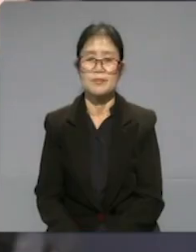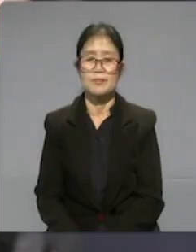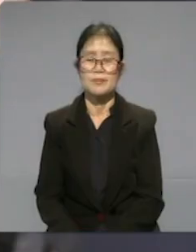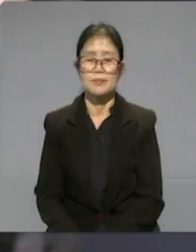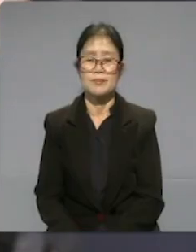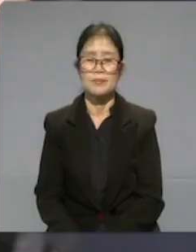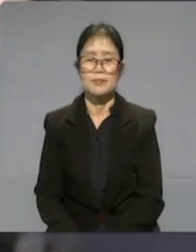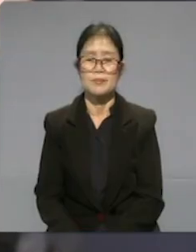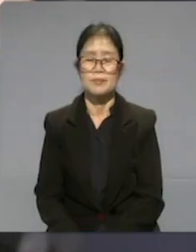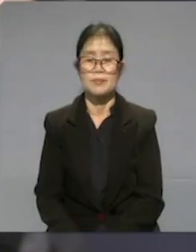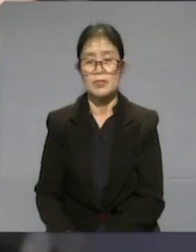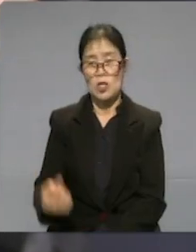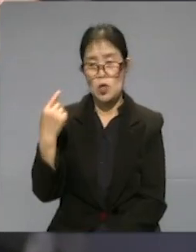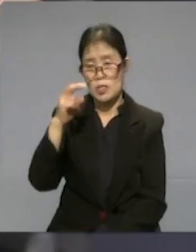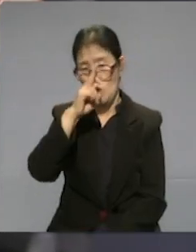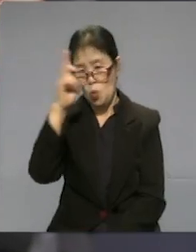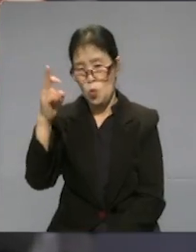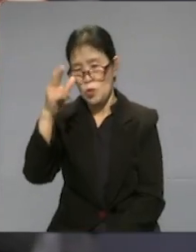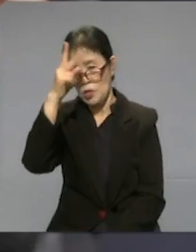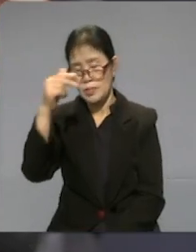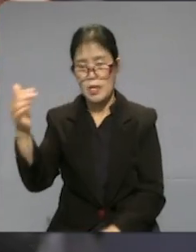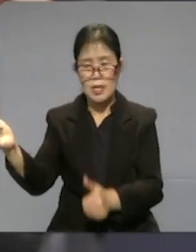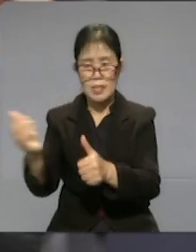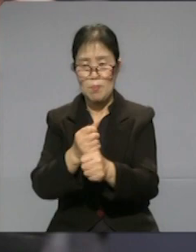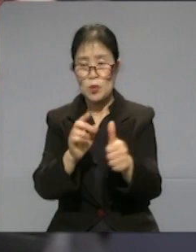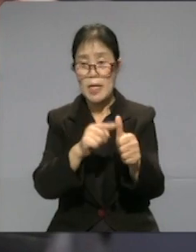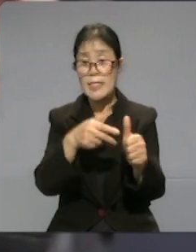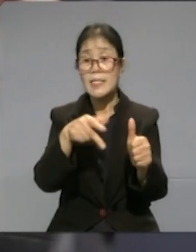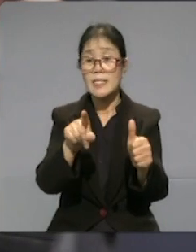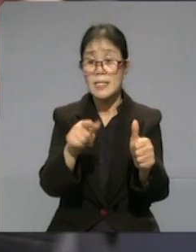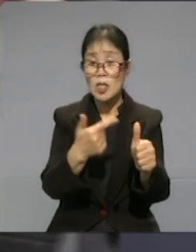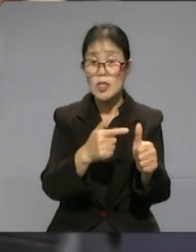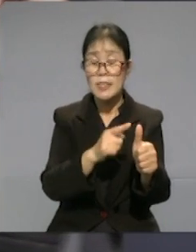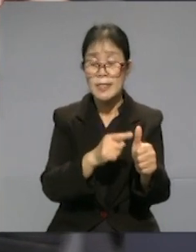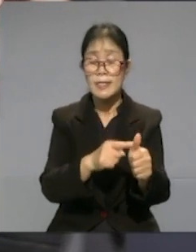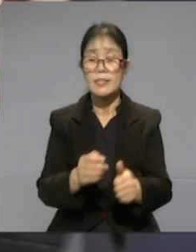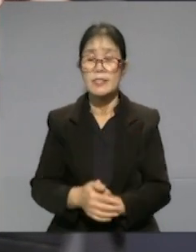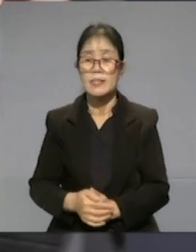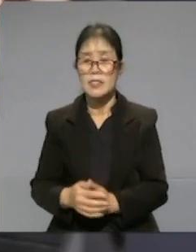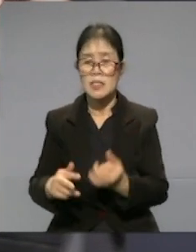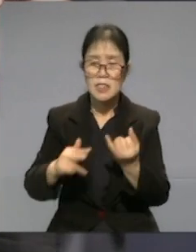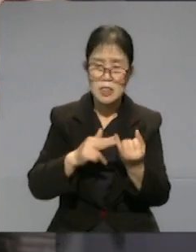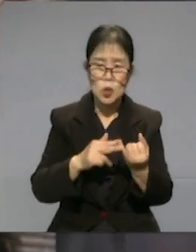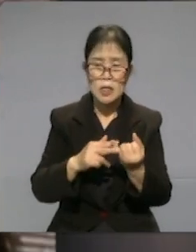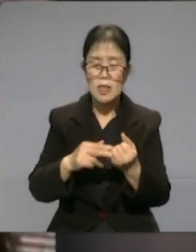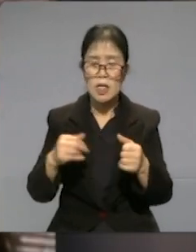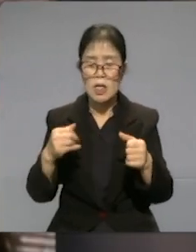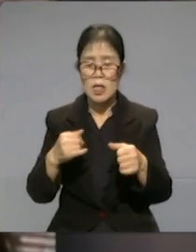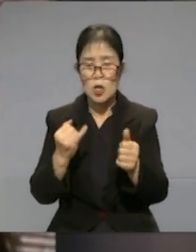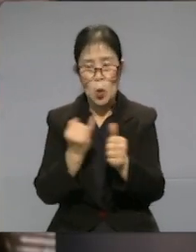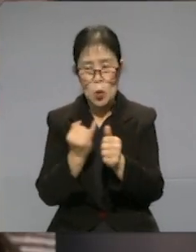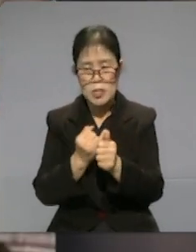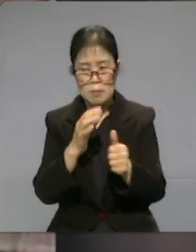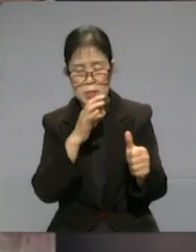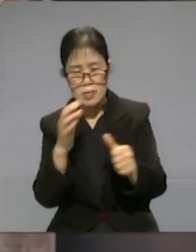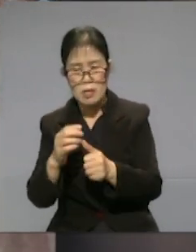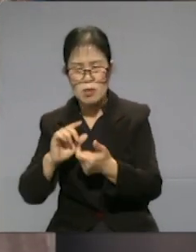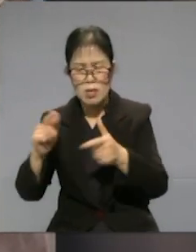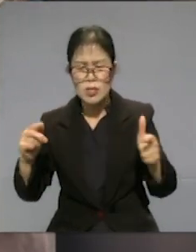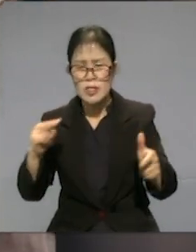기자입니다 어제 오후 경찰에 체포된 전청조 씨 스토킹과 혼인 빙자 등 각종 이혹에